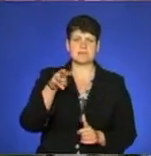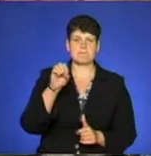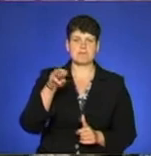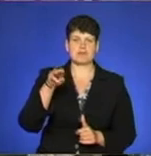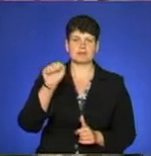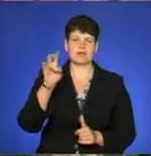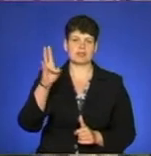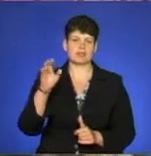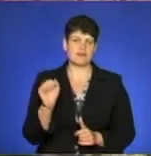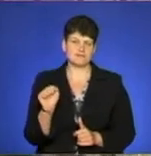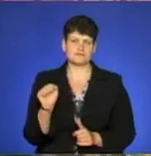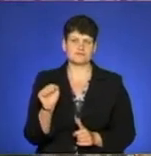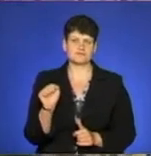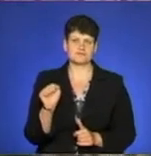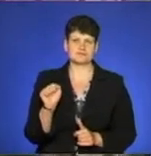який,